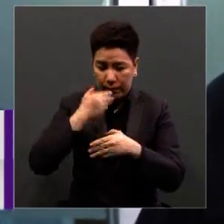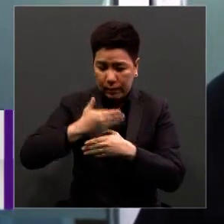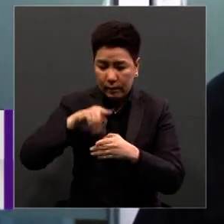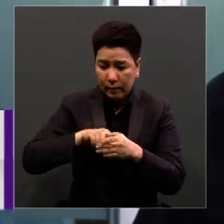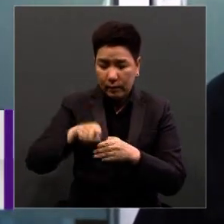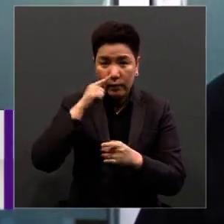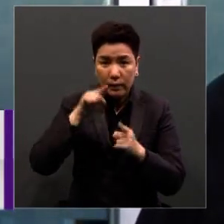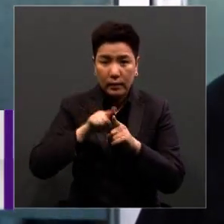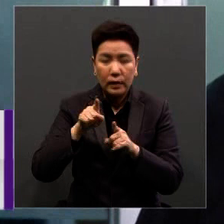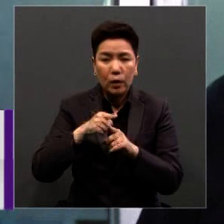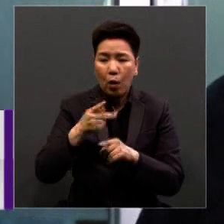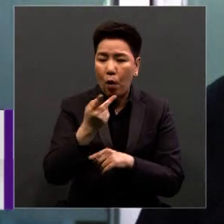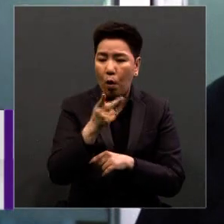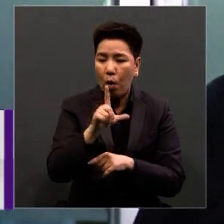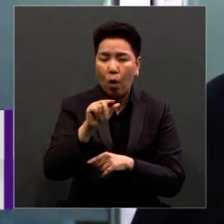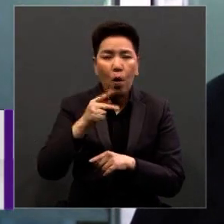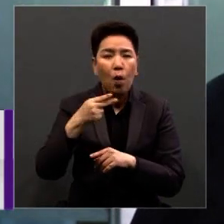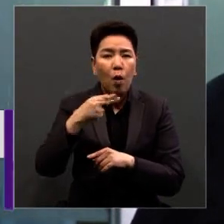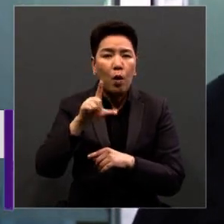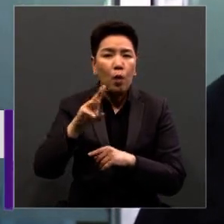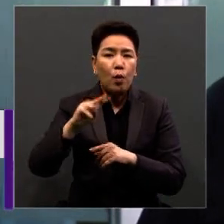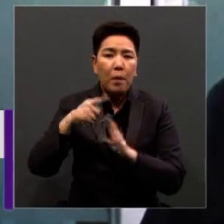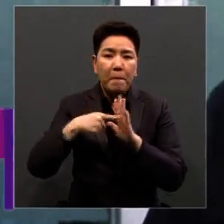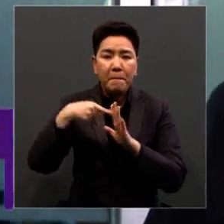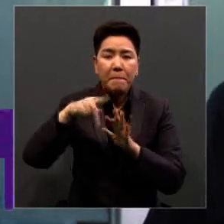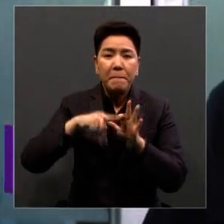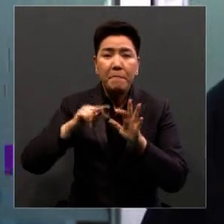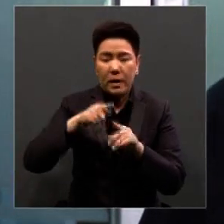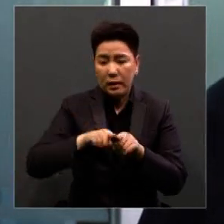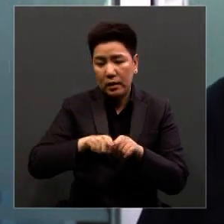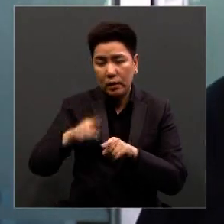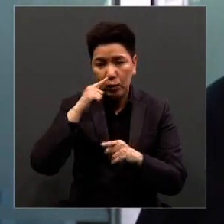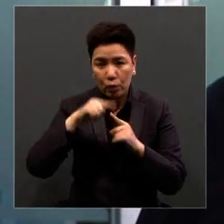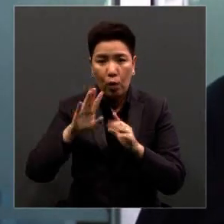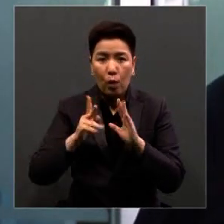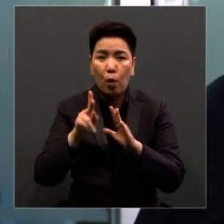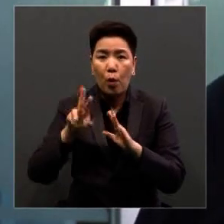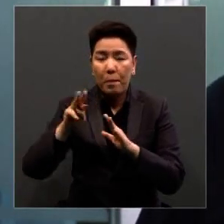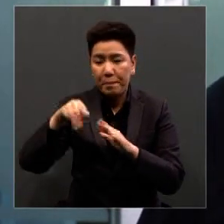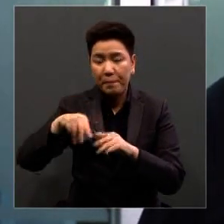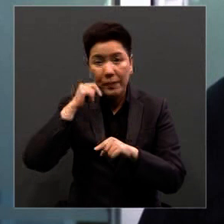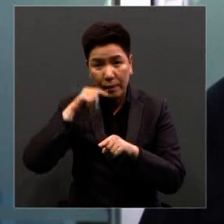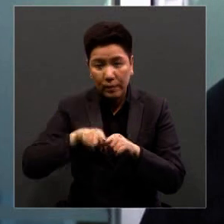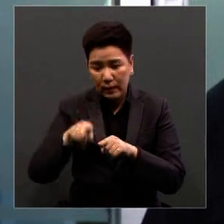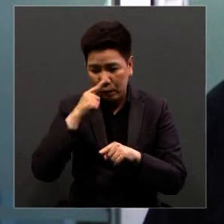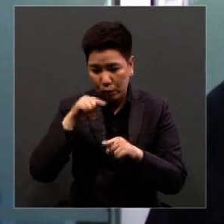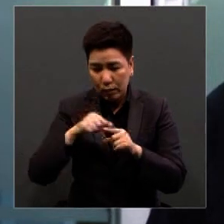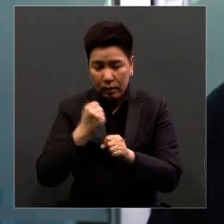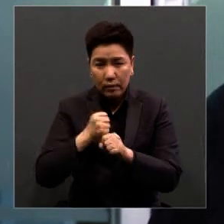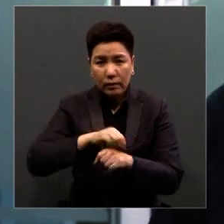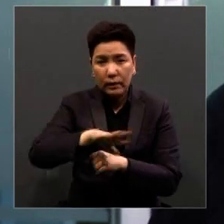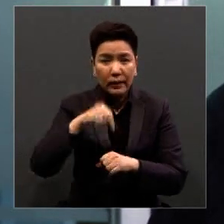ไปทางคลองหลวงแพ่งเอ้ยคลองพระองค์ชีทของกรมชลในมิติของการ